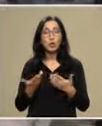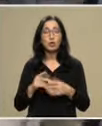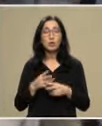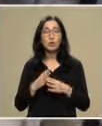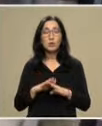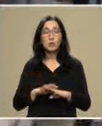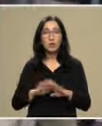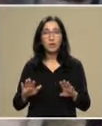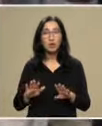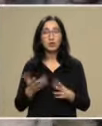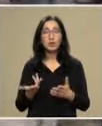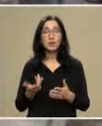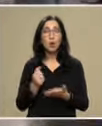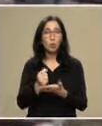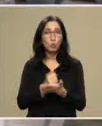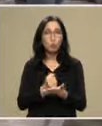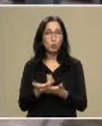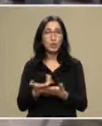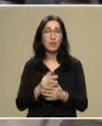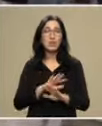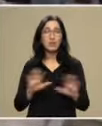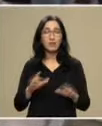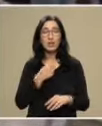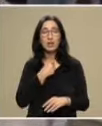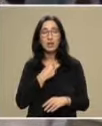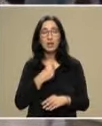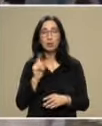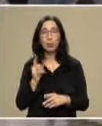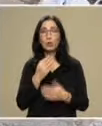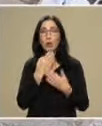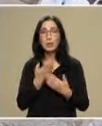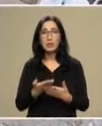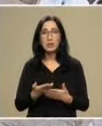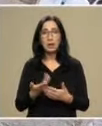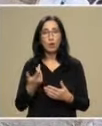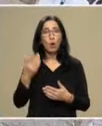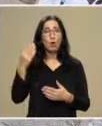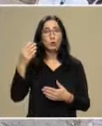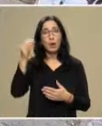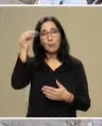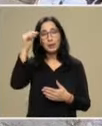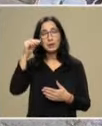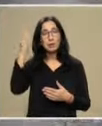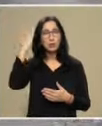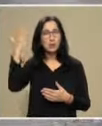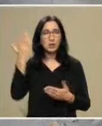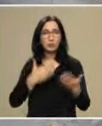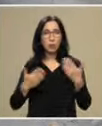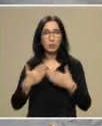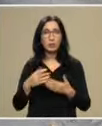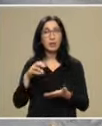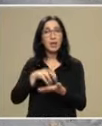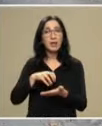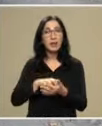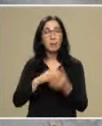с стандартно удостоверение за завършен клас, което е признато от Българското министерство на образованието. Екипът